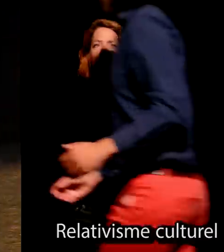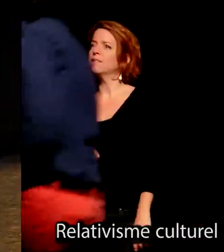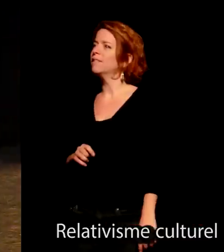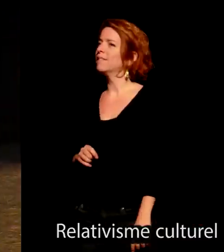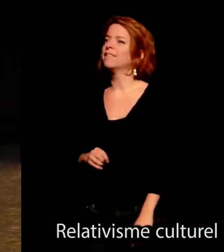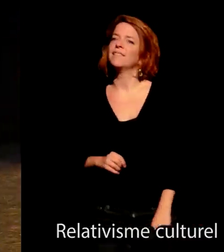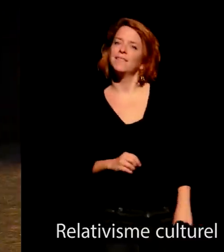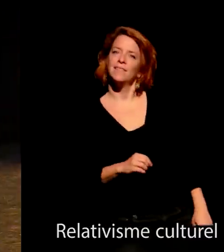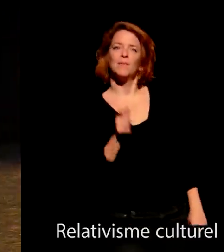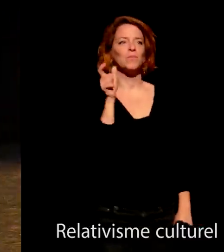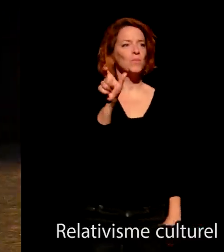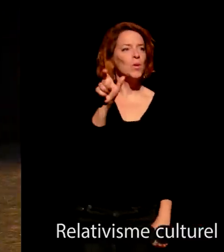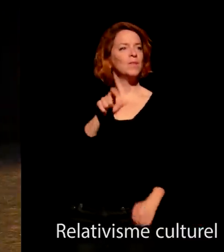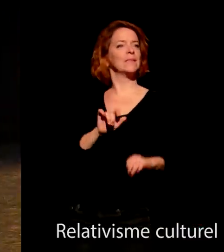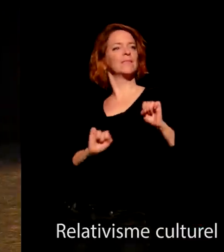relativisme culturel.